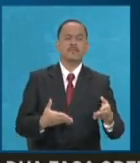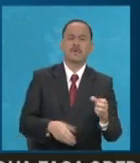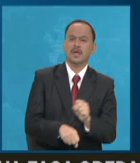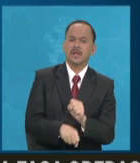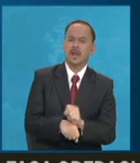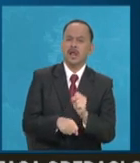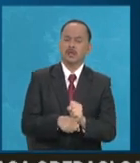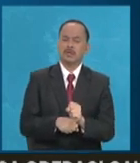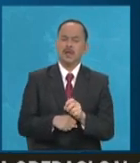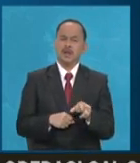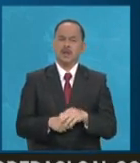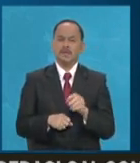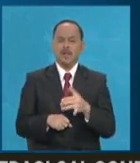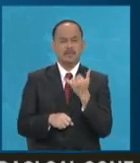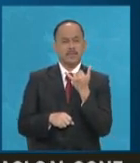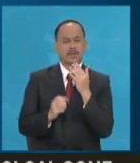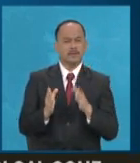mengaji mana-mana